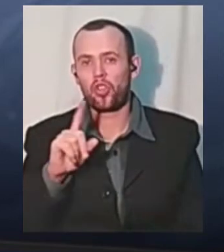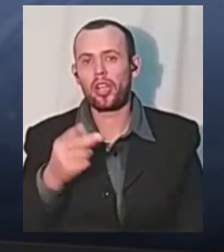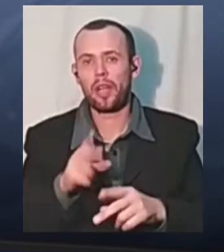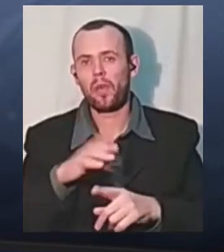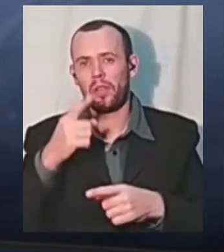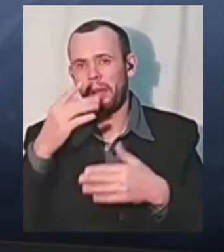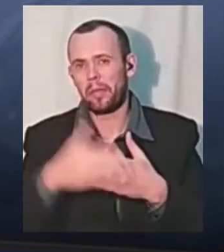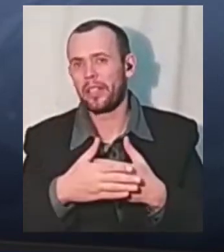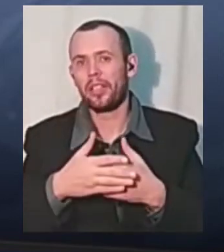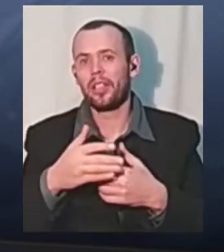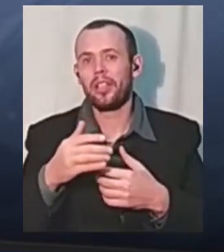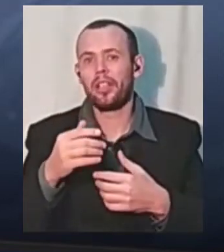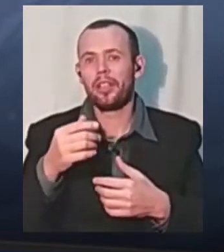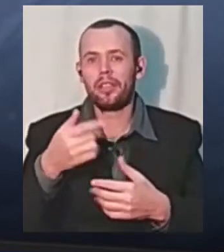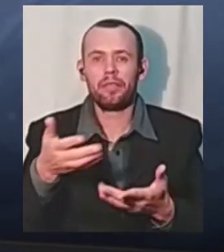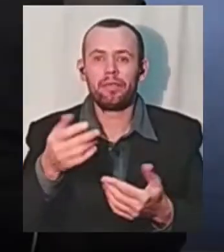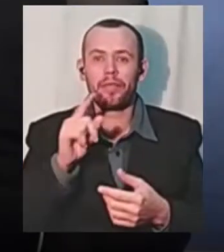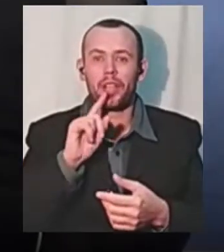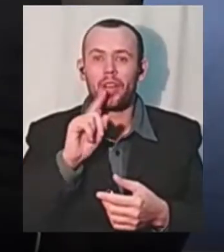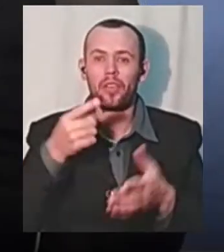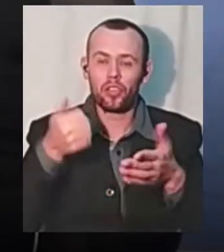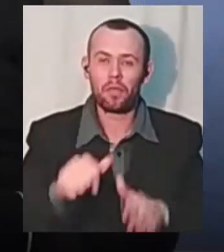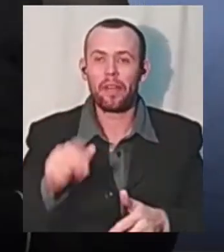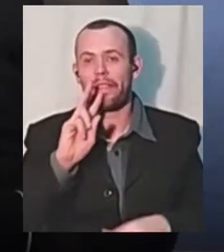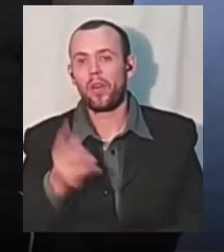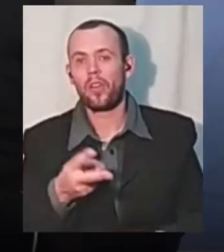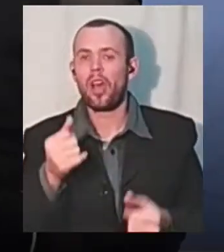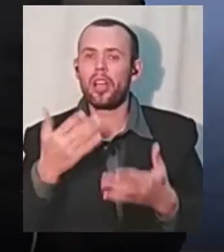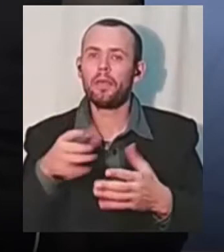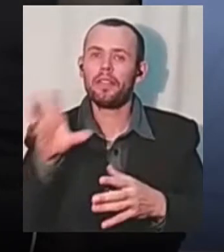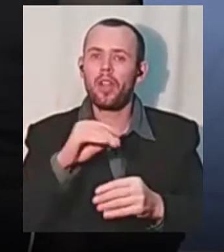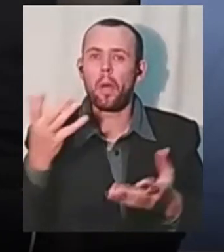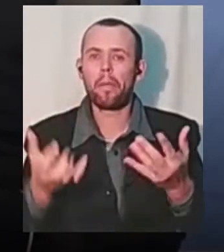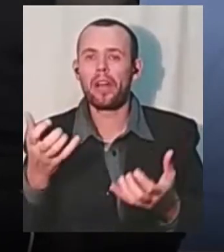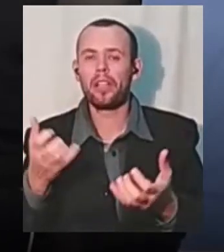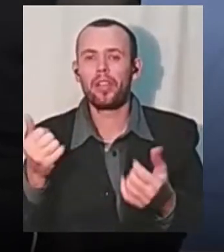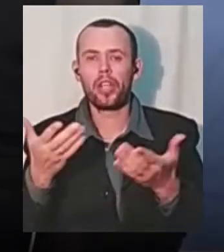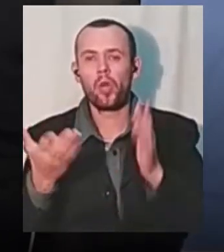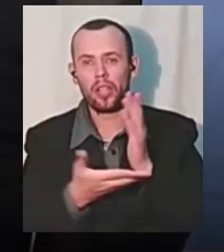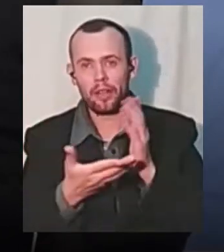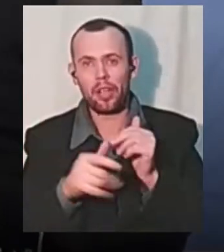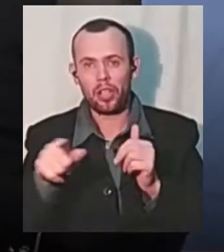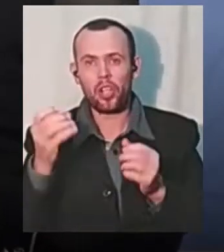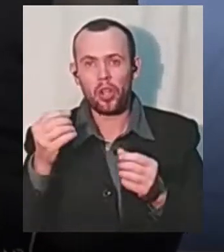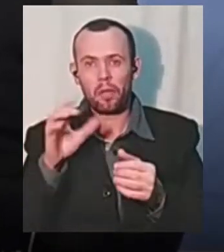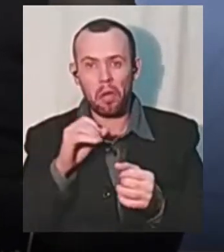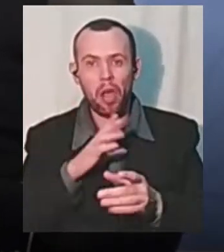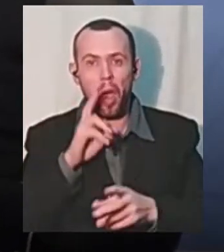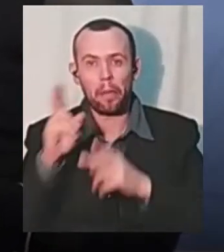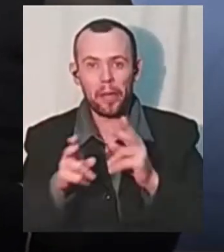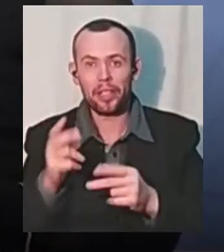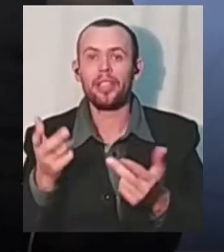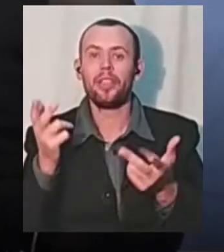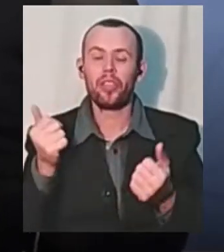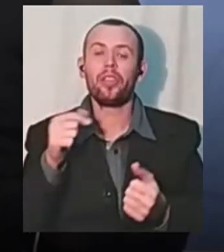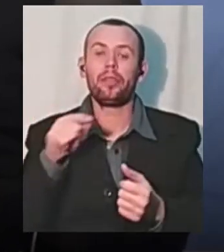рік, півтора роки, два роки. А по суті, ці установи, на балансі яких ці дерев, вони ще й подають і апеляції в таких випадках. Звісно, так? Вони